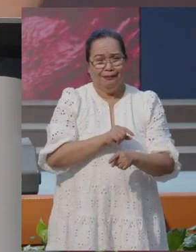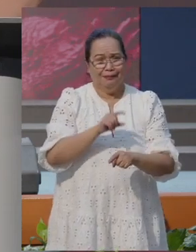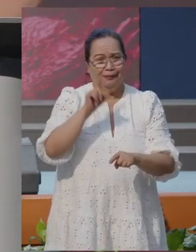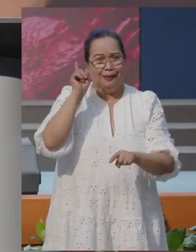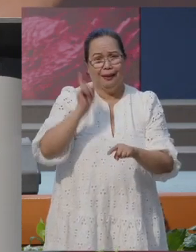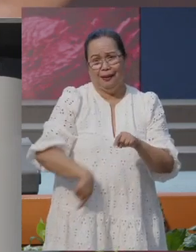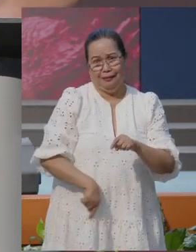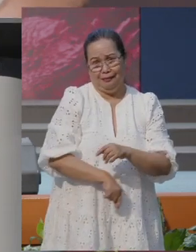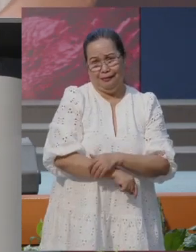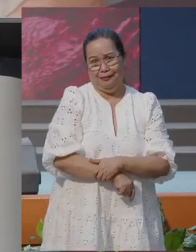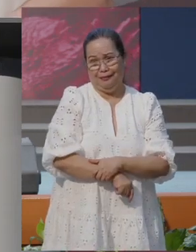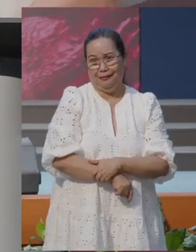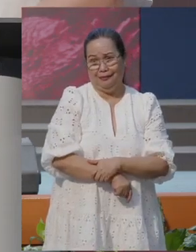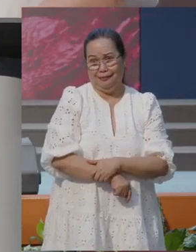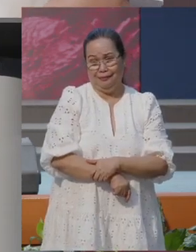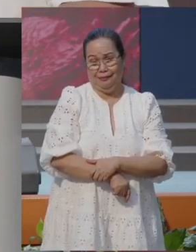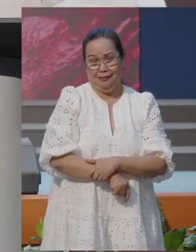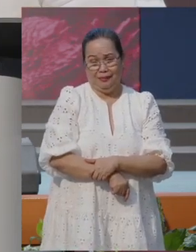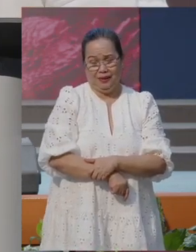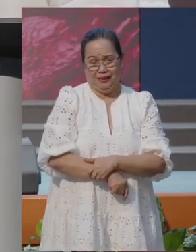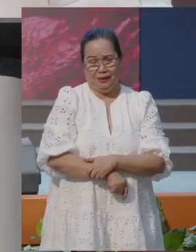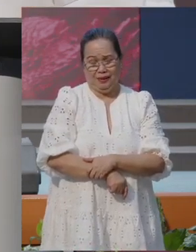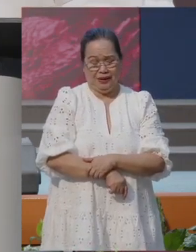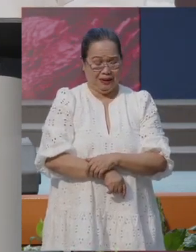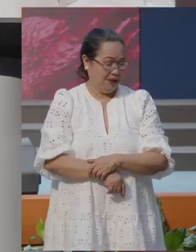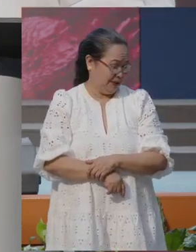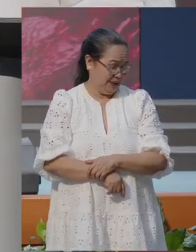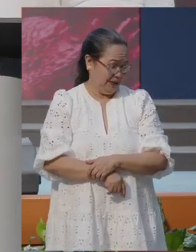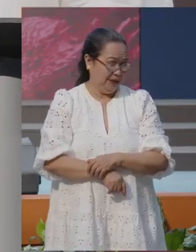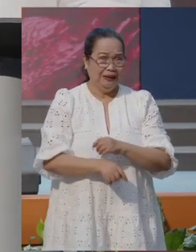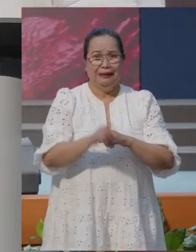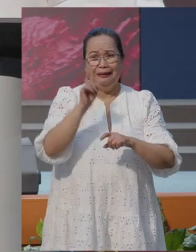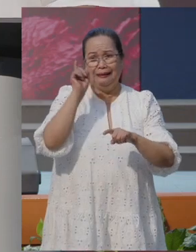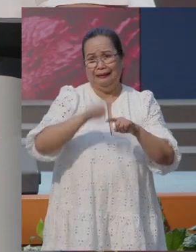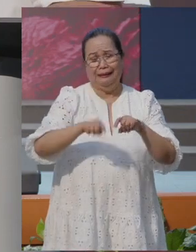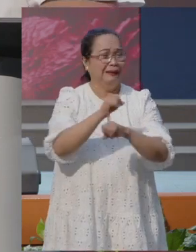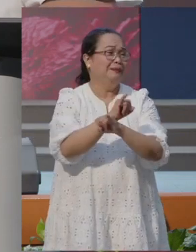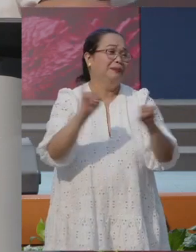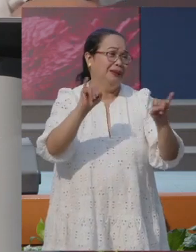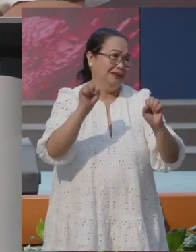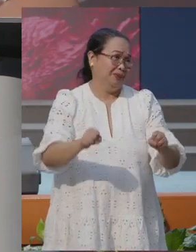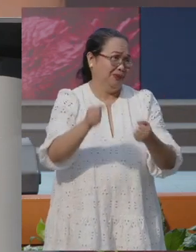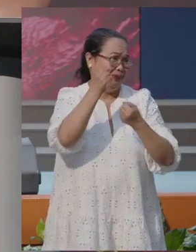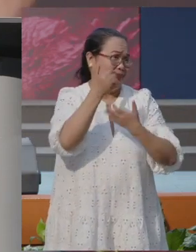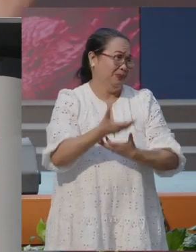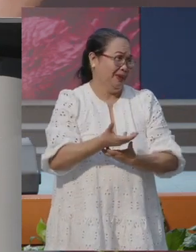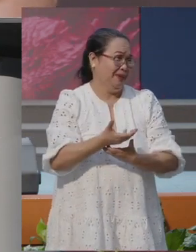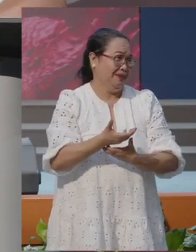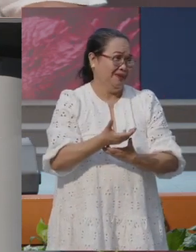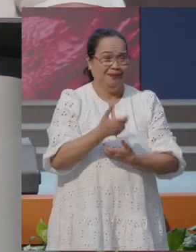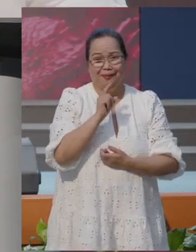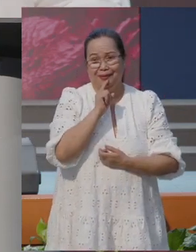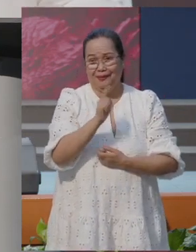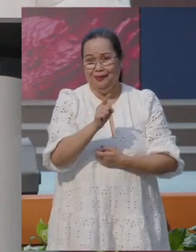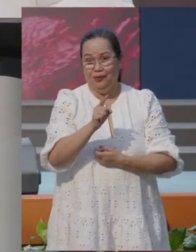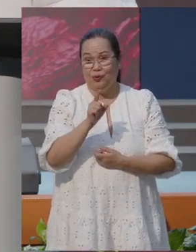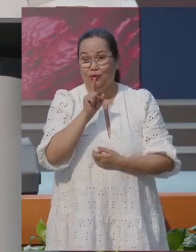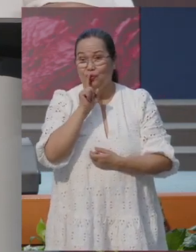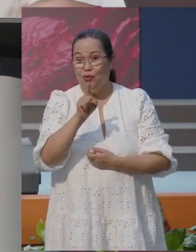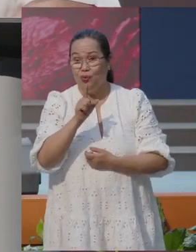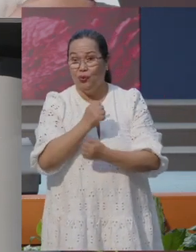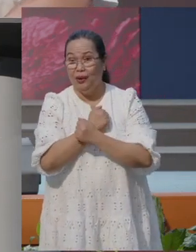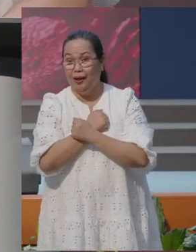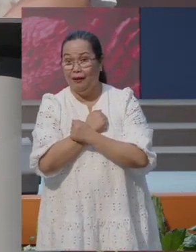naturalesa. At napaka-imposibleng sundin. So una sa lahat, ang tunay na pag-ibig